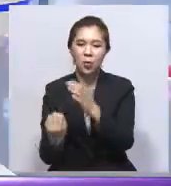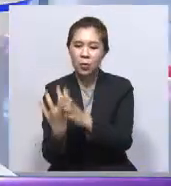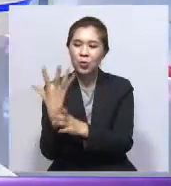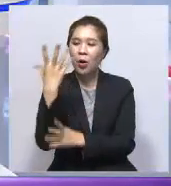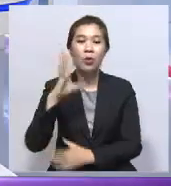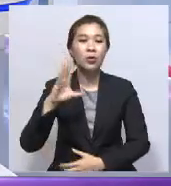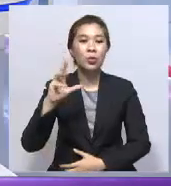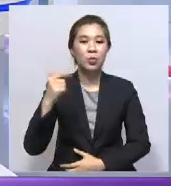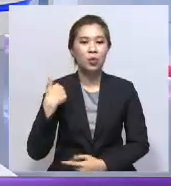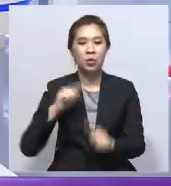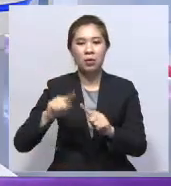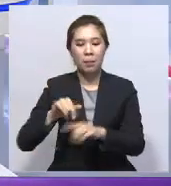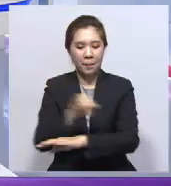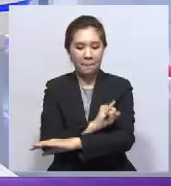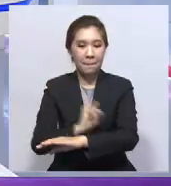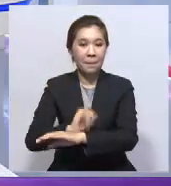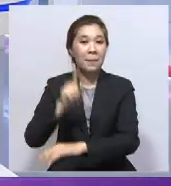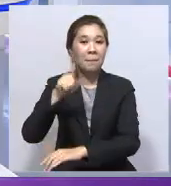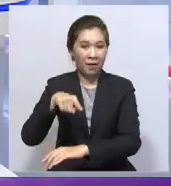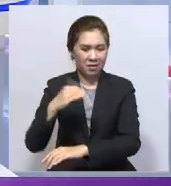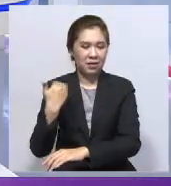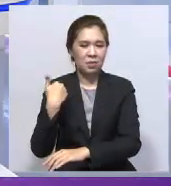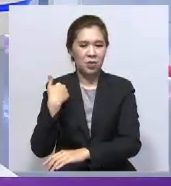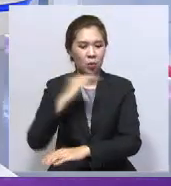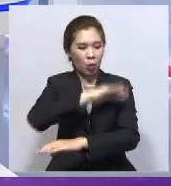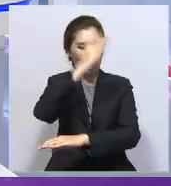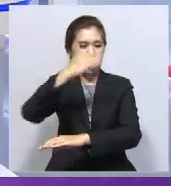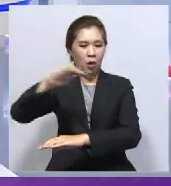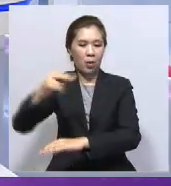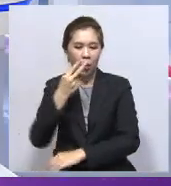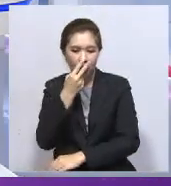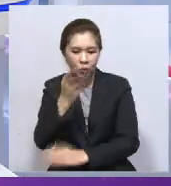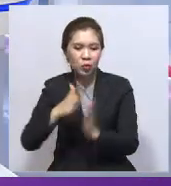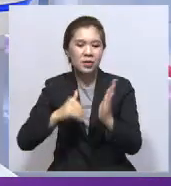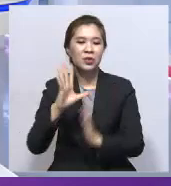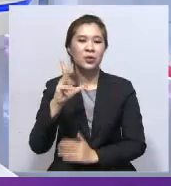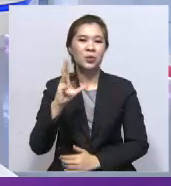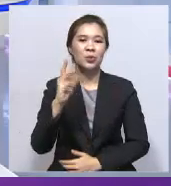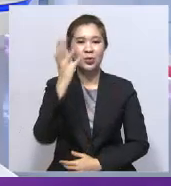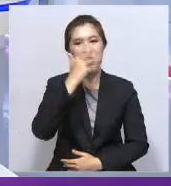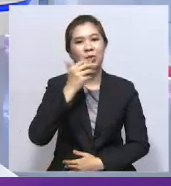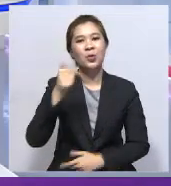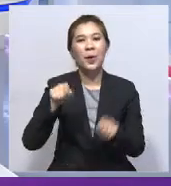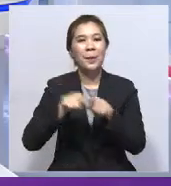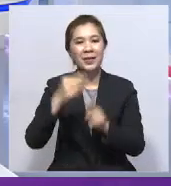หบางพื้นที่นี่เป็นพันไร่ก็คือถ้ามองมาจากเขาเนี่ยสีชมพู สวยเลยไม่แพ้ญี่ปุ่นเลยนะคะ